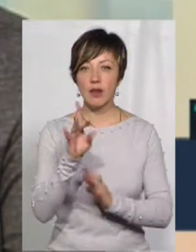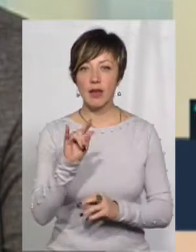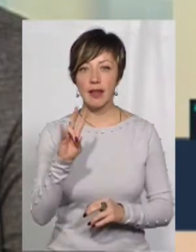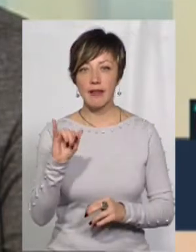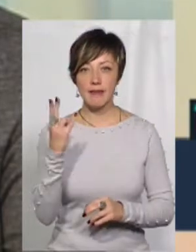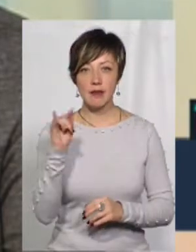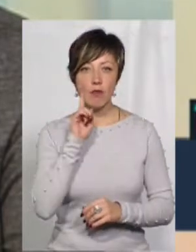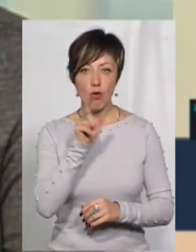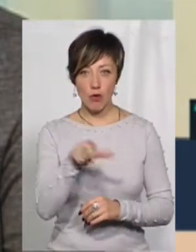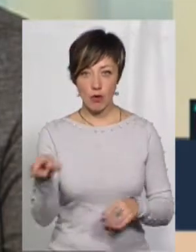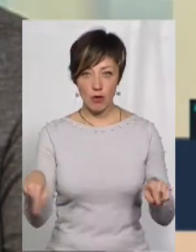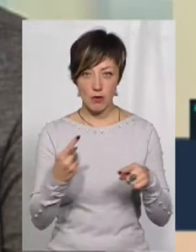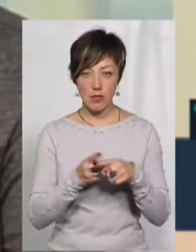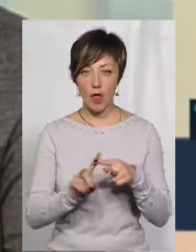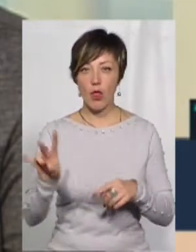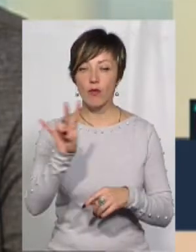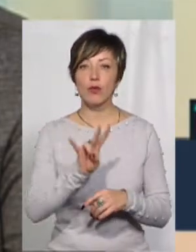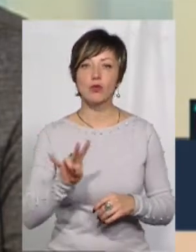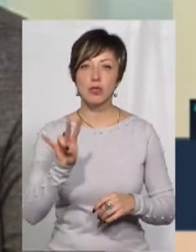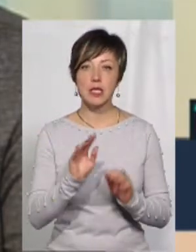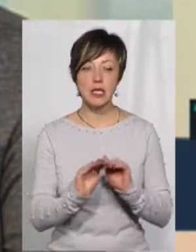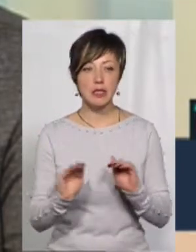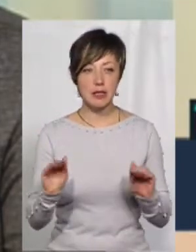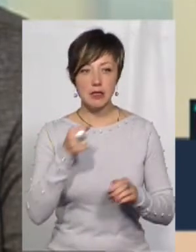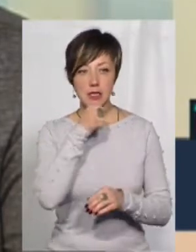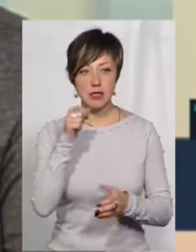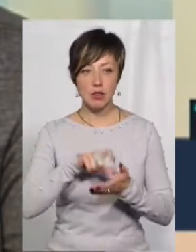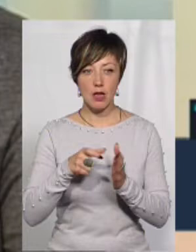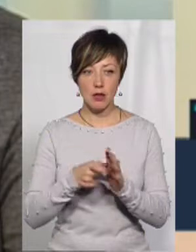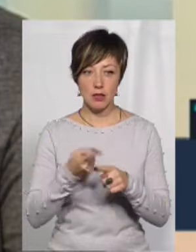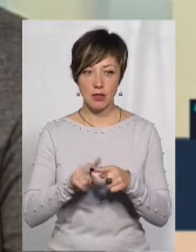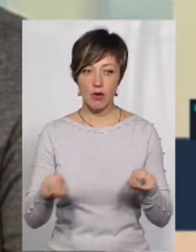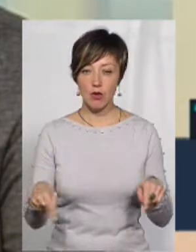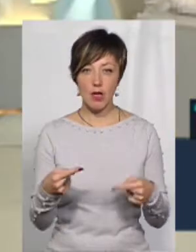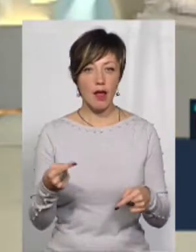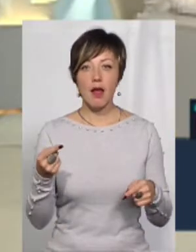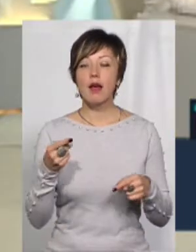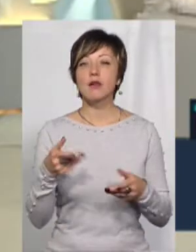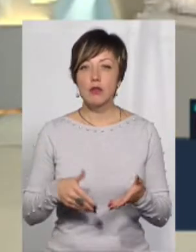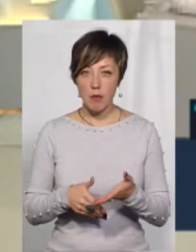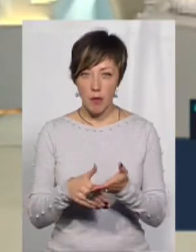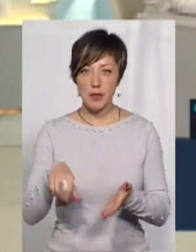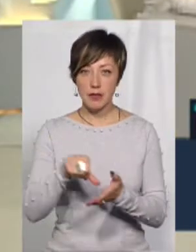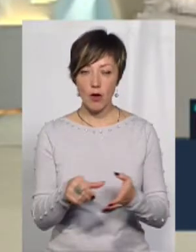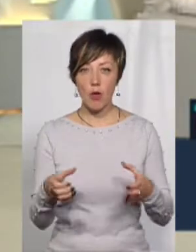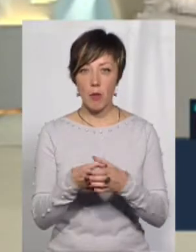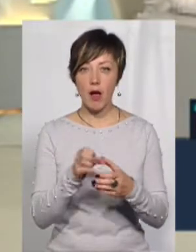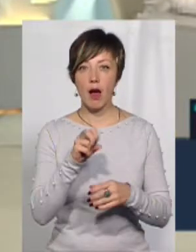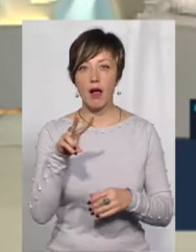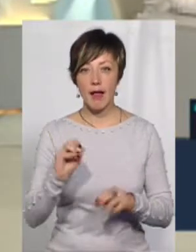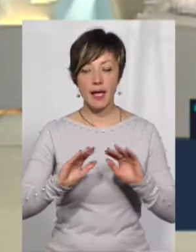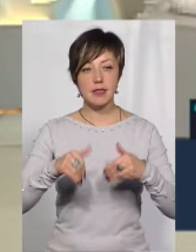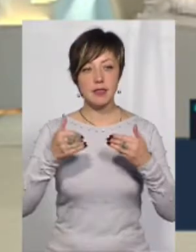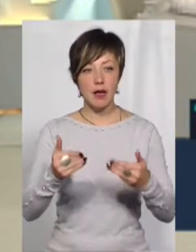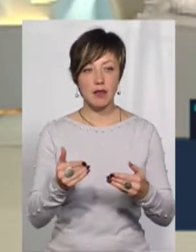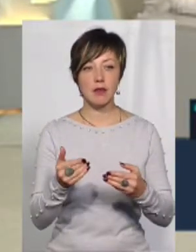молодь організовувала це. В Новій Ушиці діти, старшокласники це організовували. Не без допомоги представників громади, але ініціаторами